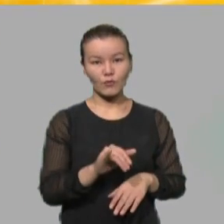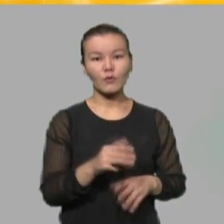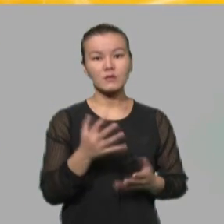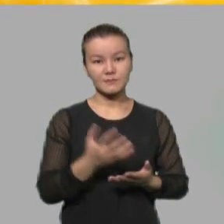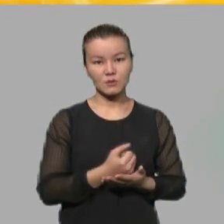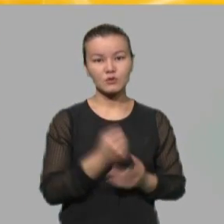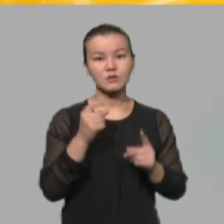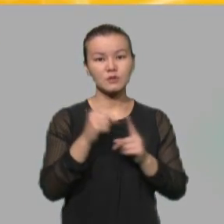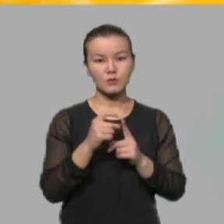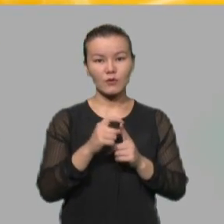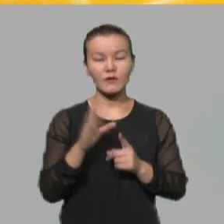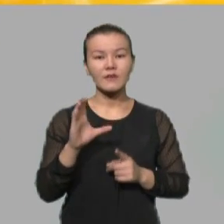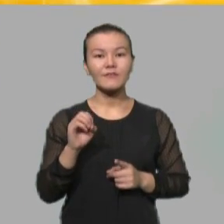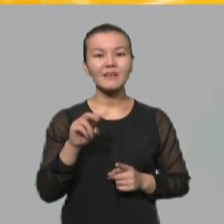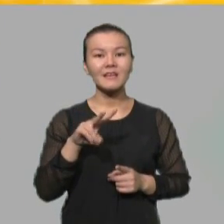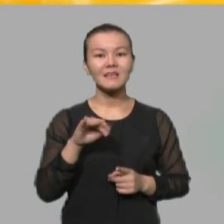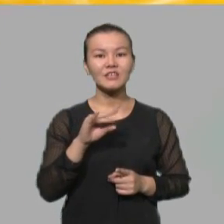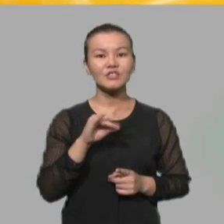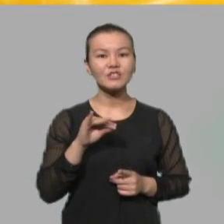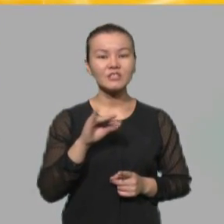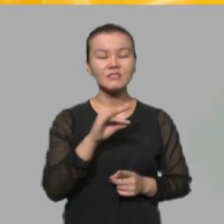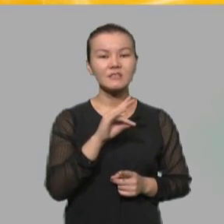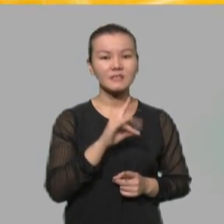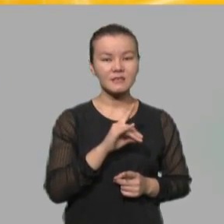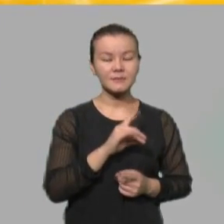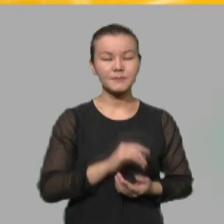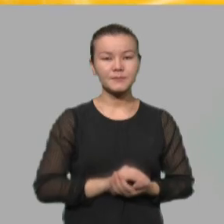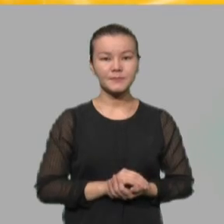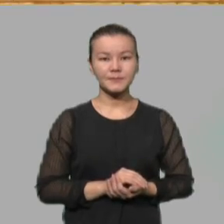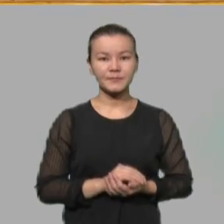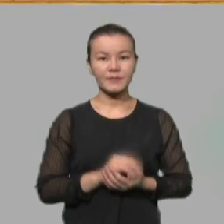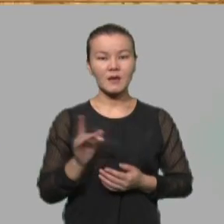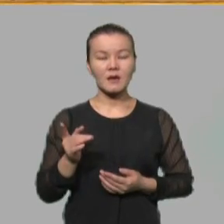Молодцы! У вас получилось слово «величины».